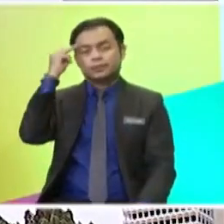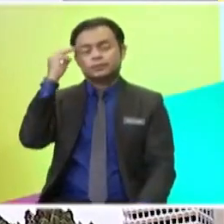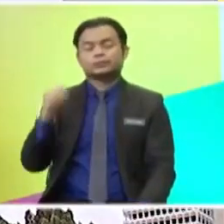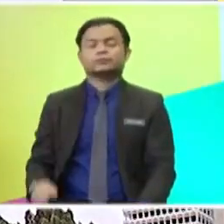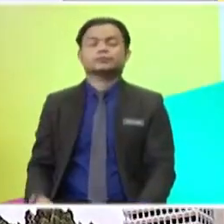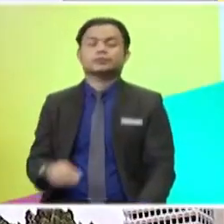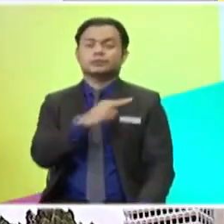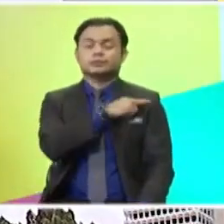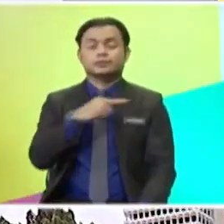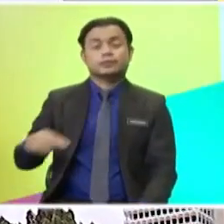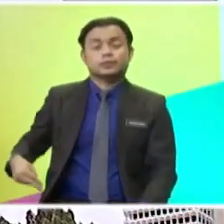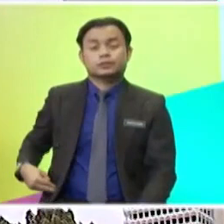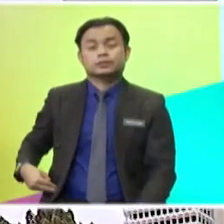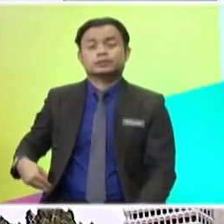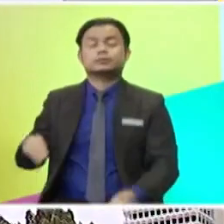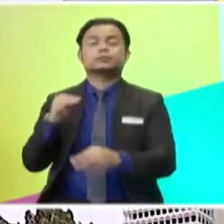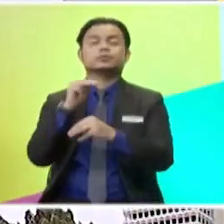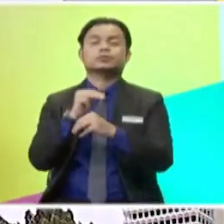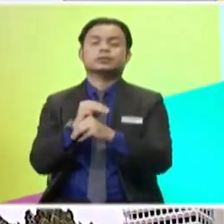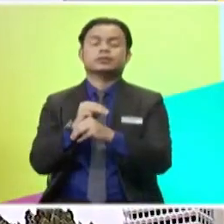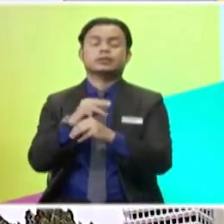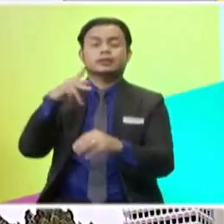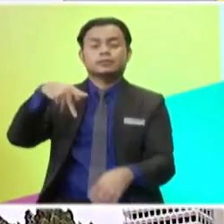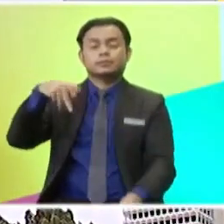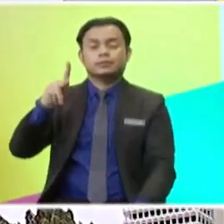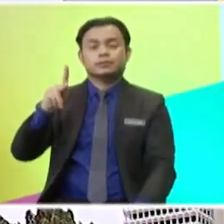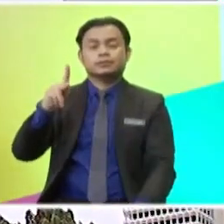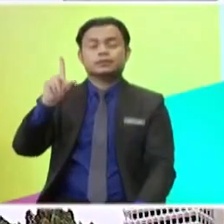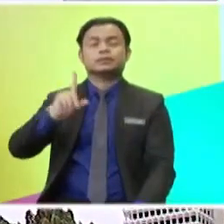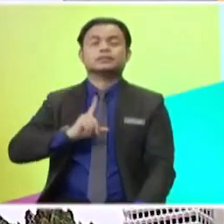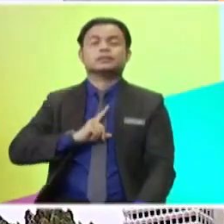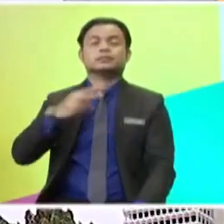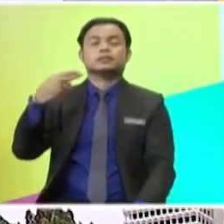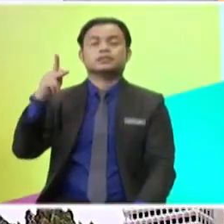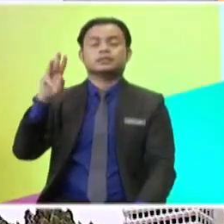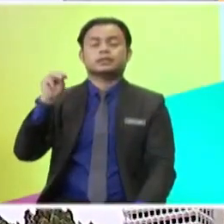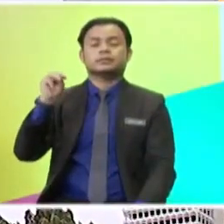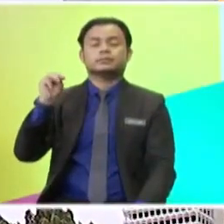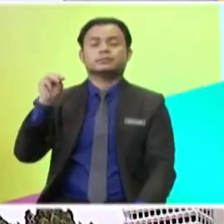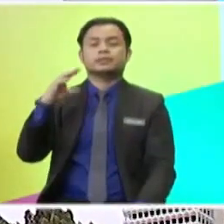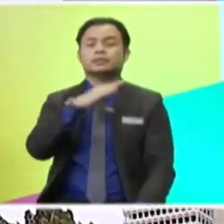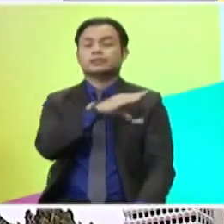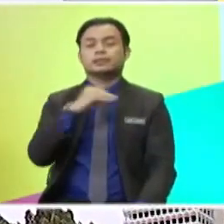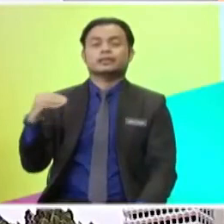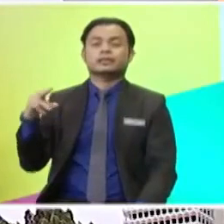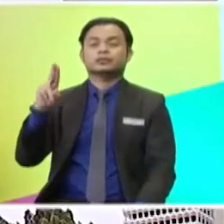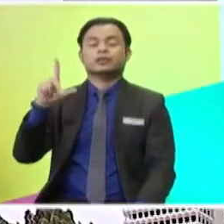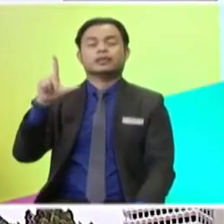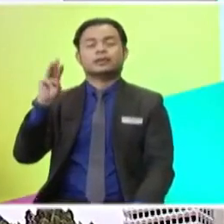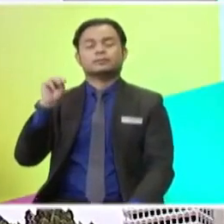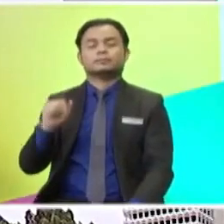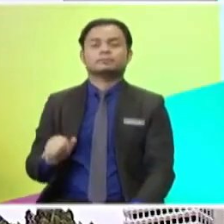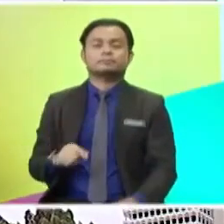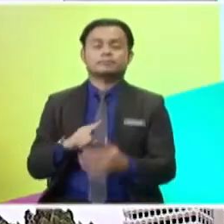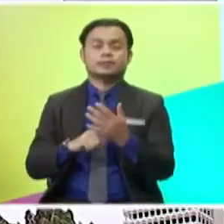Mutlak, PPK, Islam, HKM dan juga ULM. Ya, betul. Apa